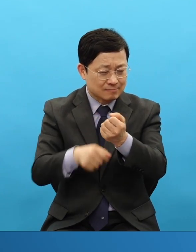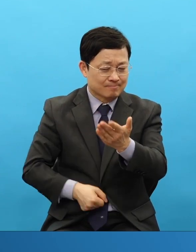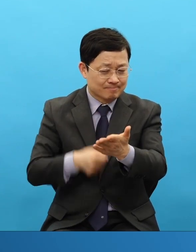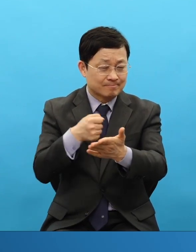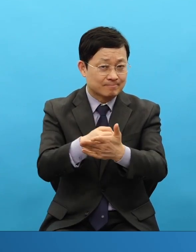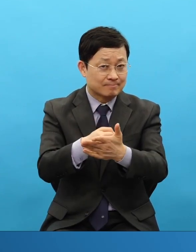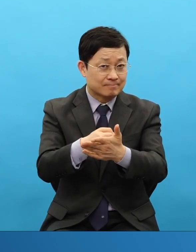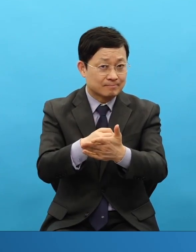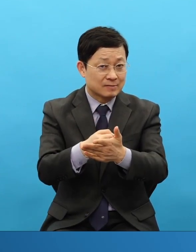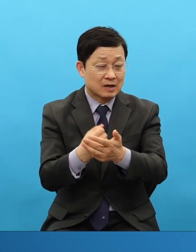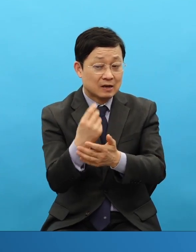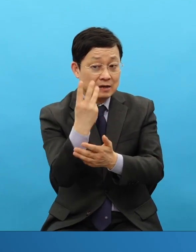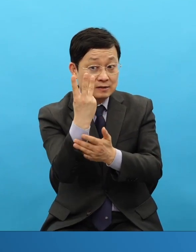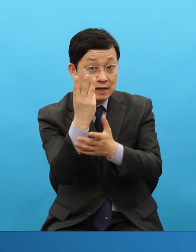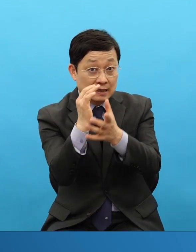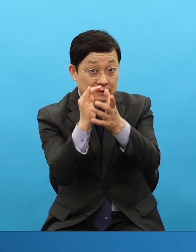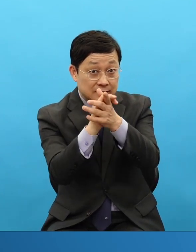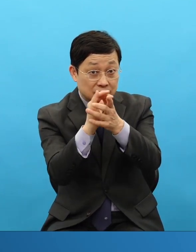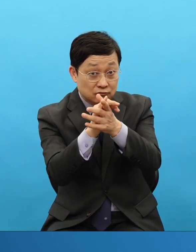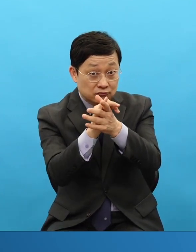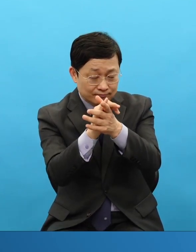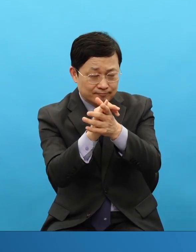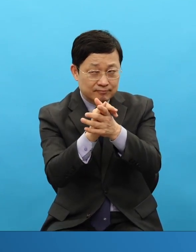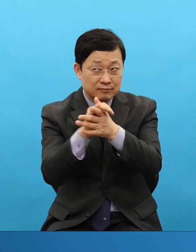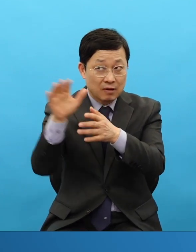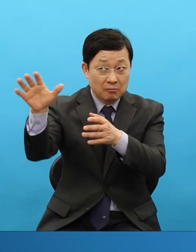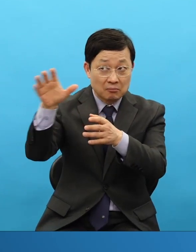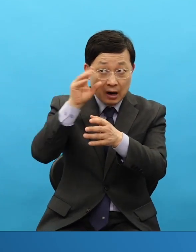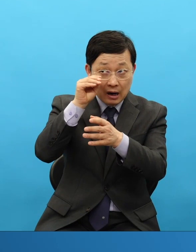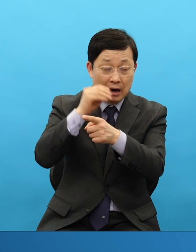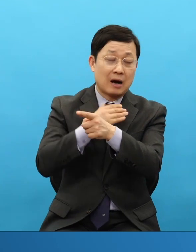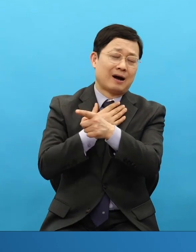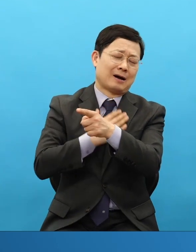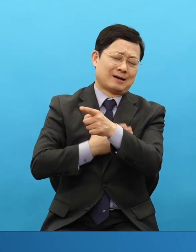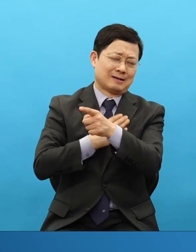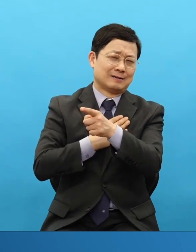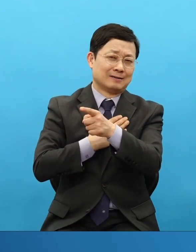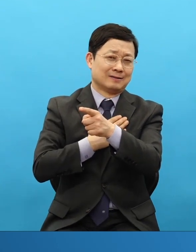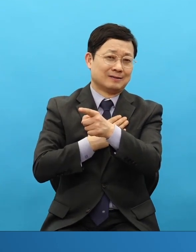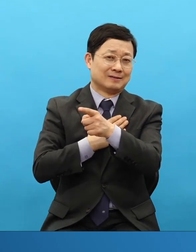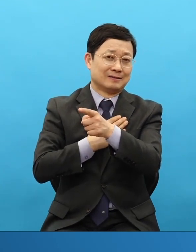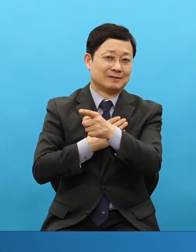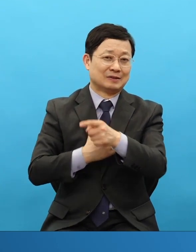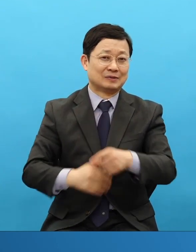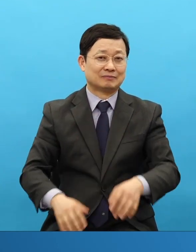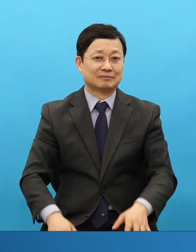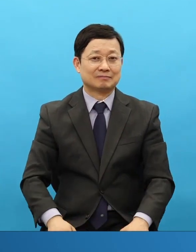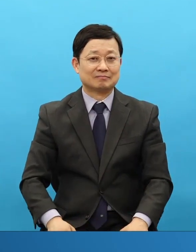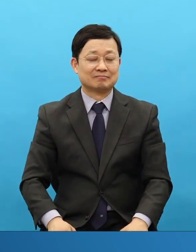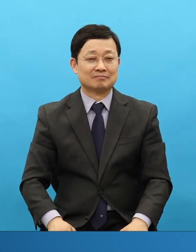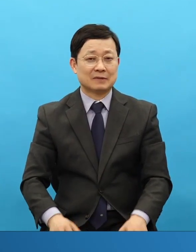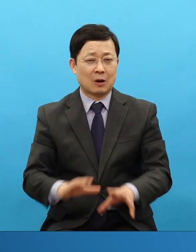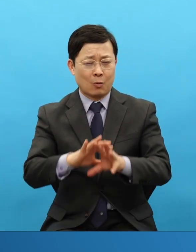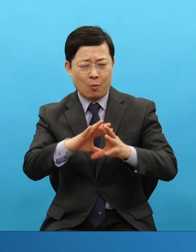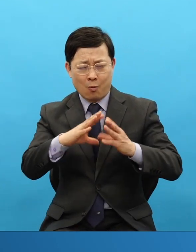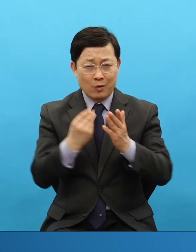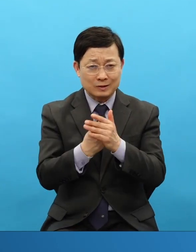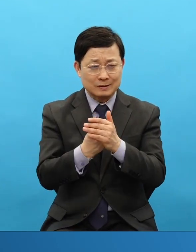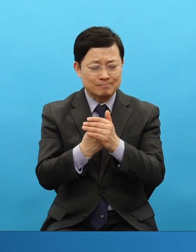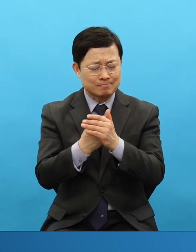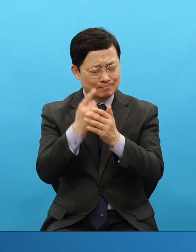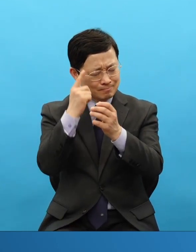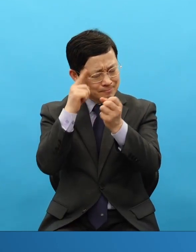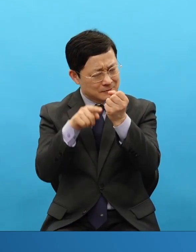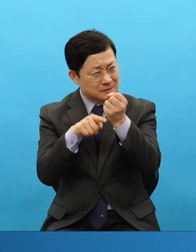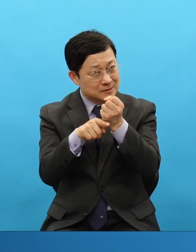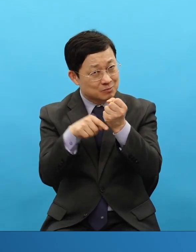메삭, 아벳노고 같은 인물들이 이걸 알아서요. Figures like Shadrach, Meshach, Abednego, they knew of this. 완전히 뜻을 정한 겁니다. Absolutely,